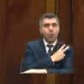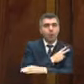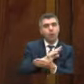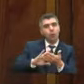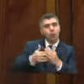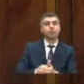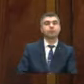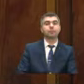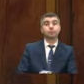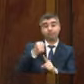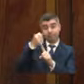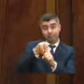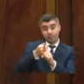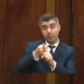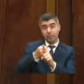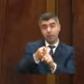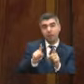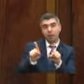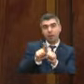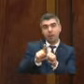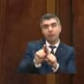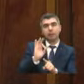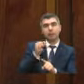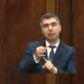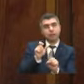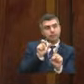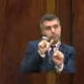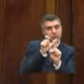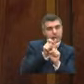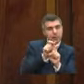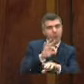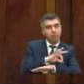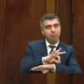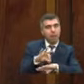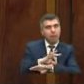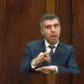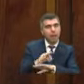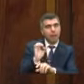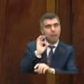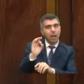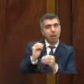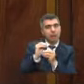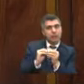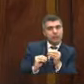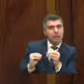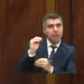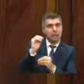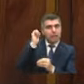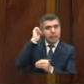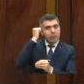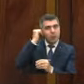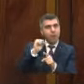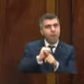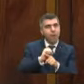وهو المجهود المخصص أساسا لتوفير الموارد البشرية لهذا القطاع، الرفع من قدرة التكوين في هذه الموارد